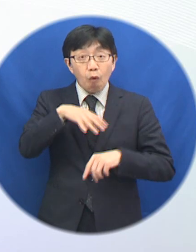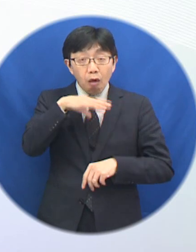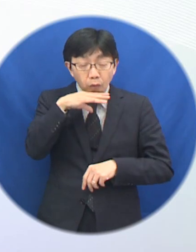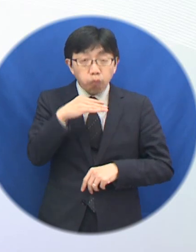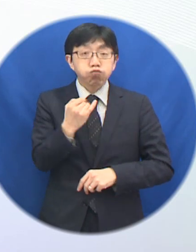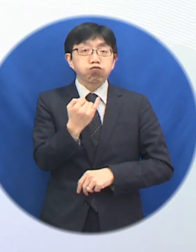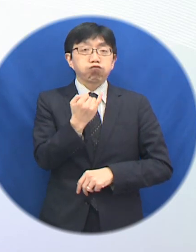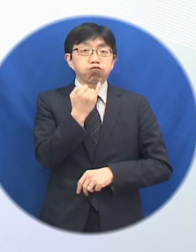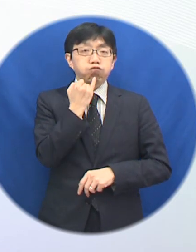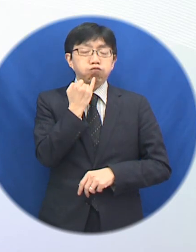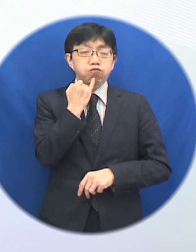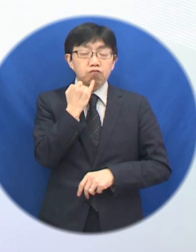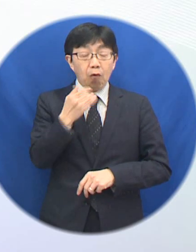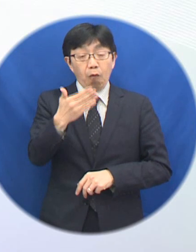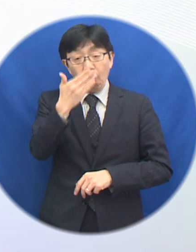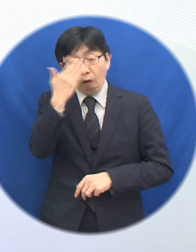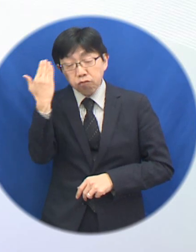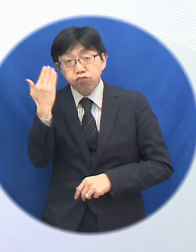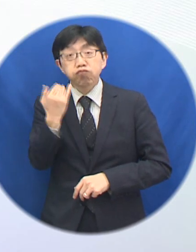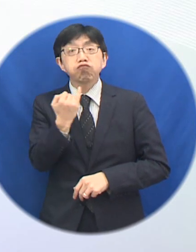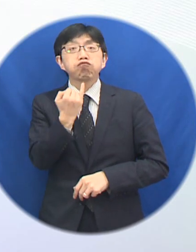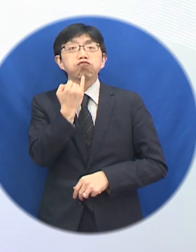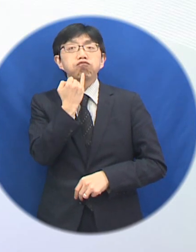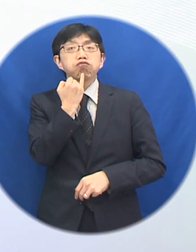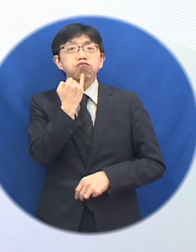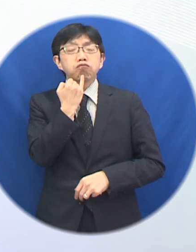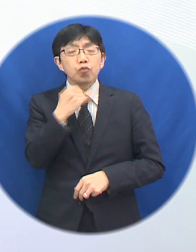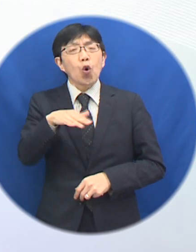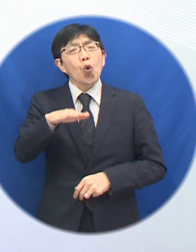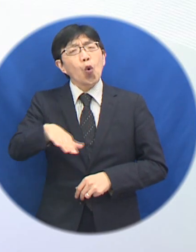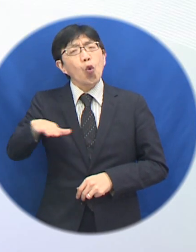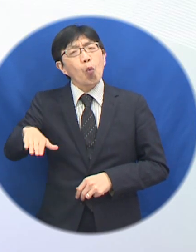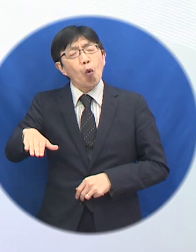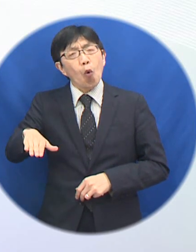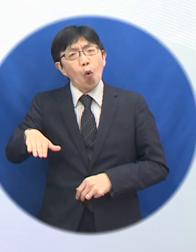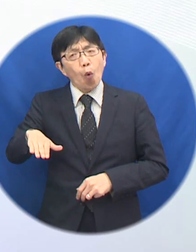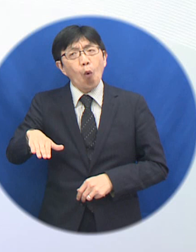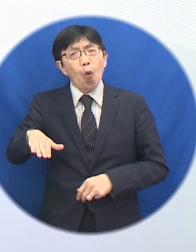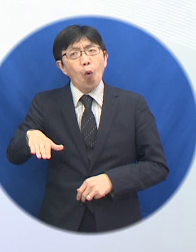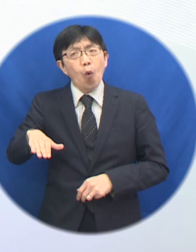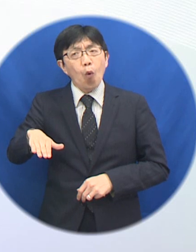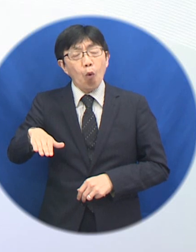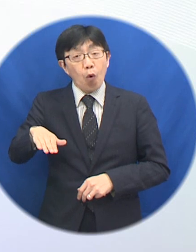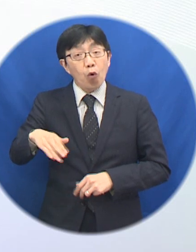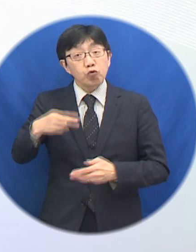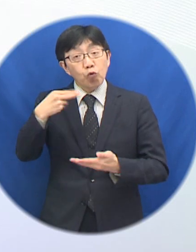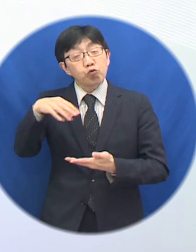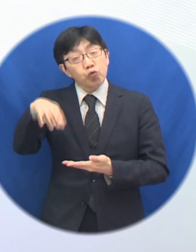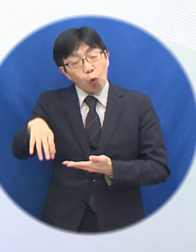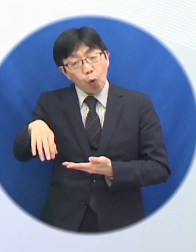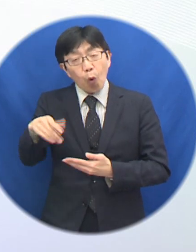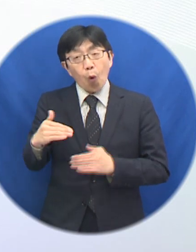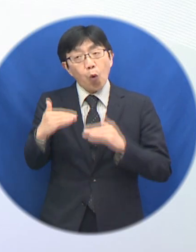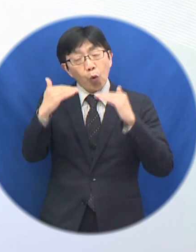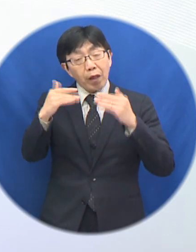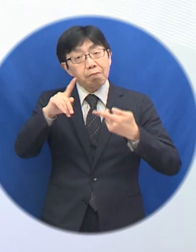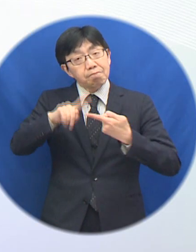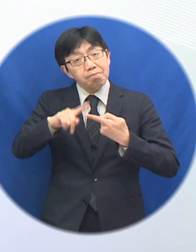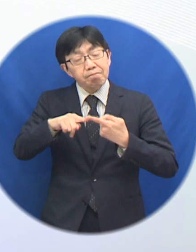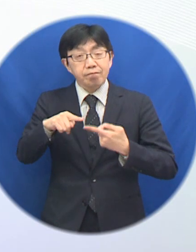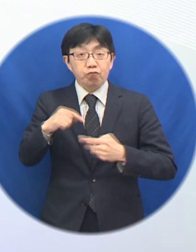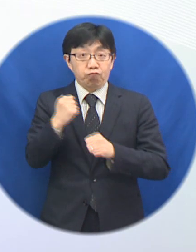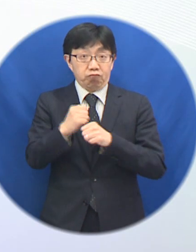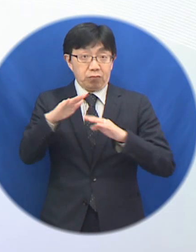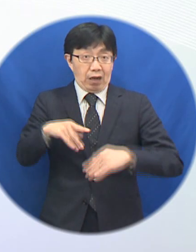世代の方が利用できる、まあ、子ども食堂の大人版というか高齢者版と考えていただければと思うんですが、 は